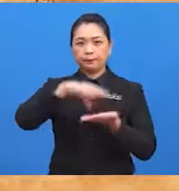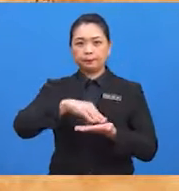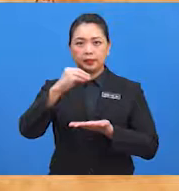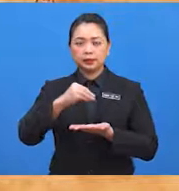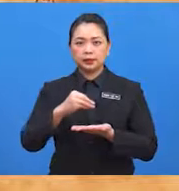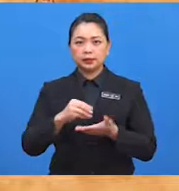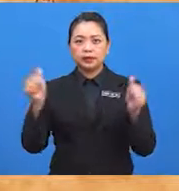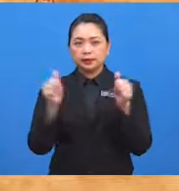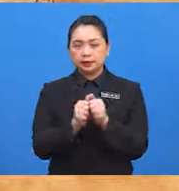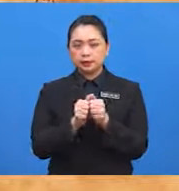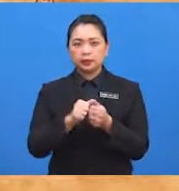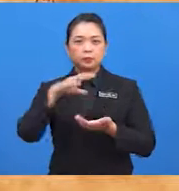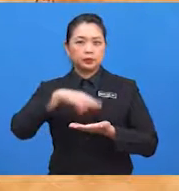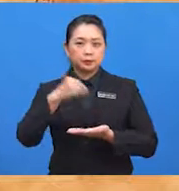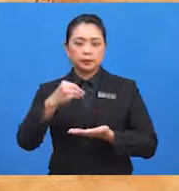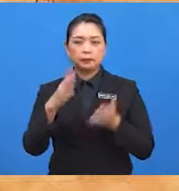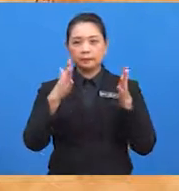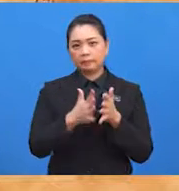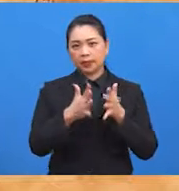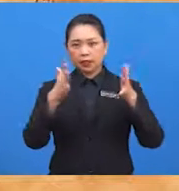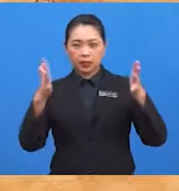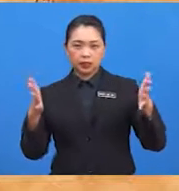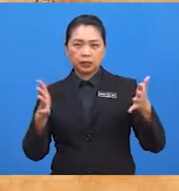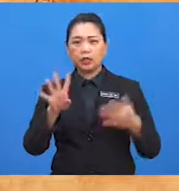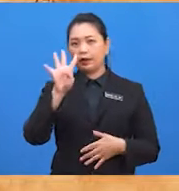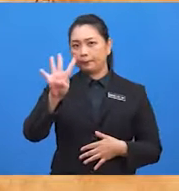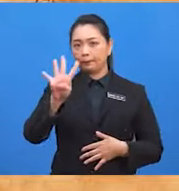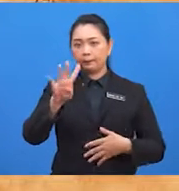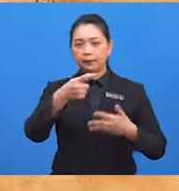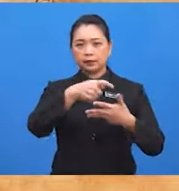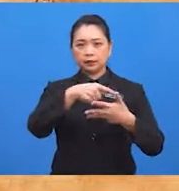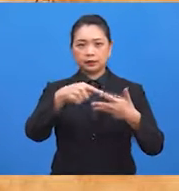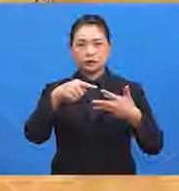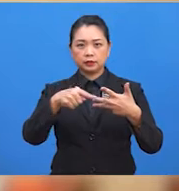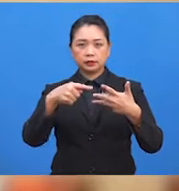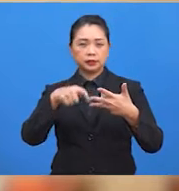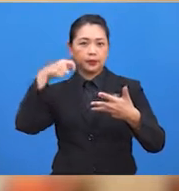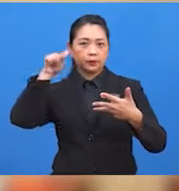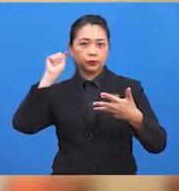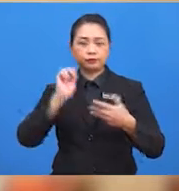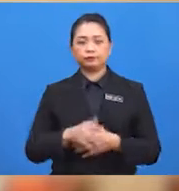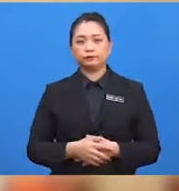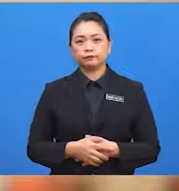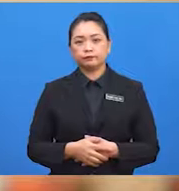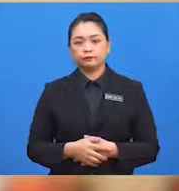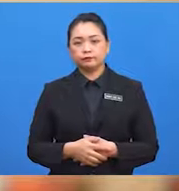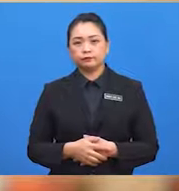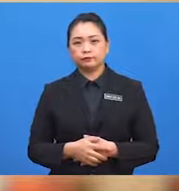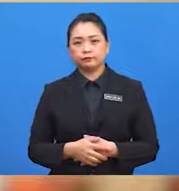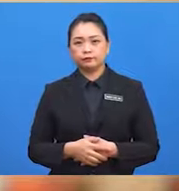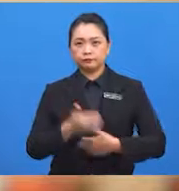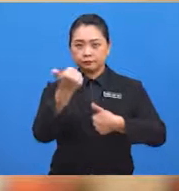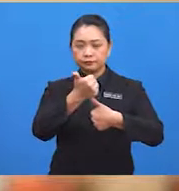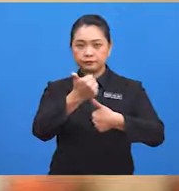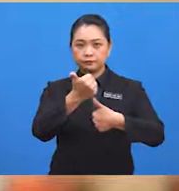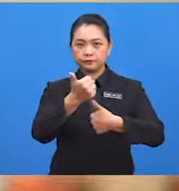kita dengan mempelajari perkembangan 4 tamadun awal dunia tersebut. Kita mulakan dengan